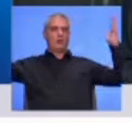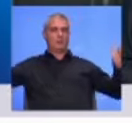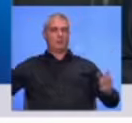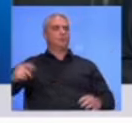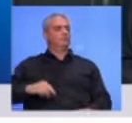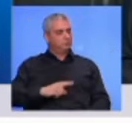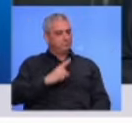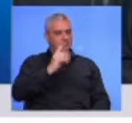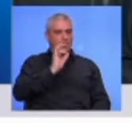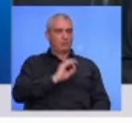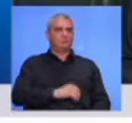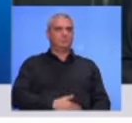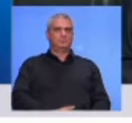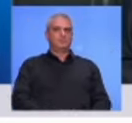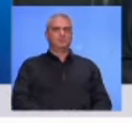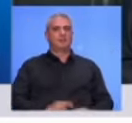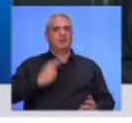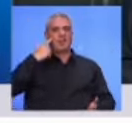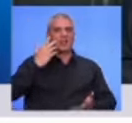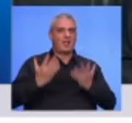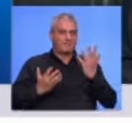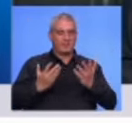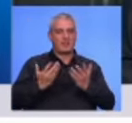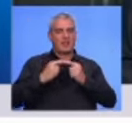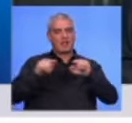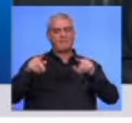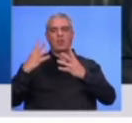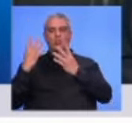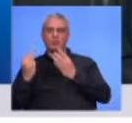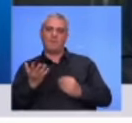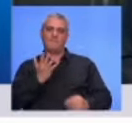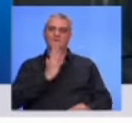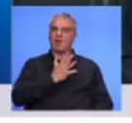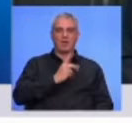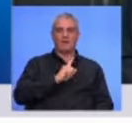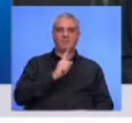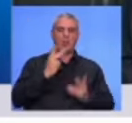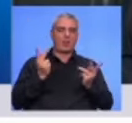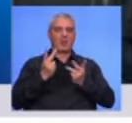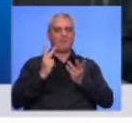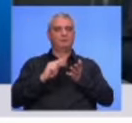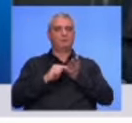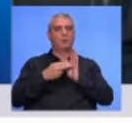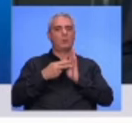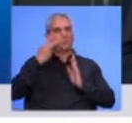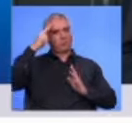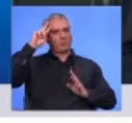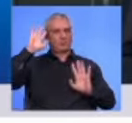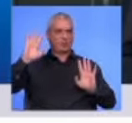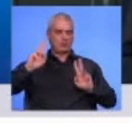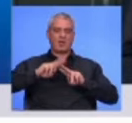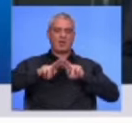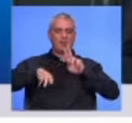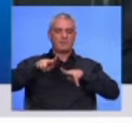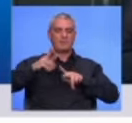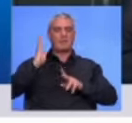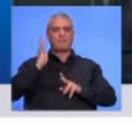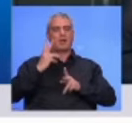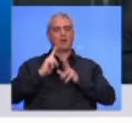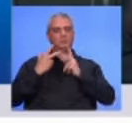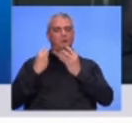100%. להבחין, לבדל בין הטוב לרע, ולא לחפש את הפוליטיקלי קורקט, ואז מטפלים ברע בצורה